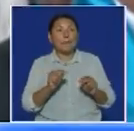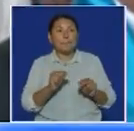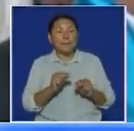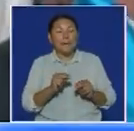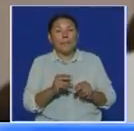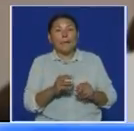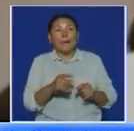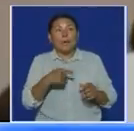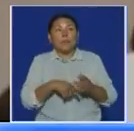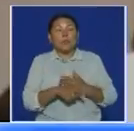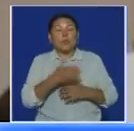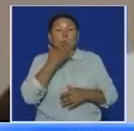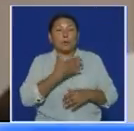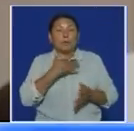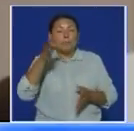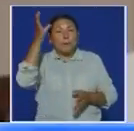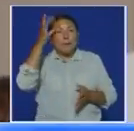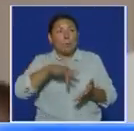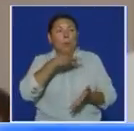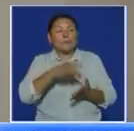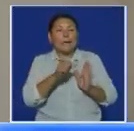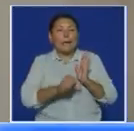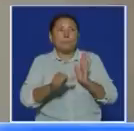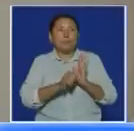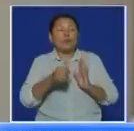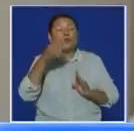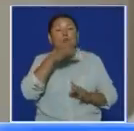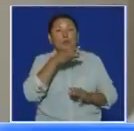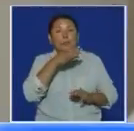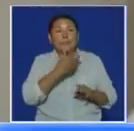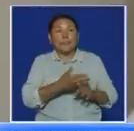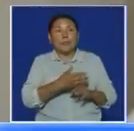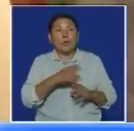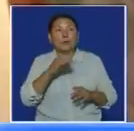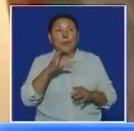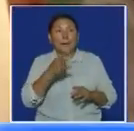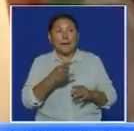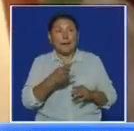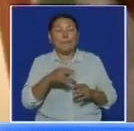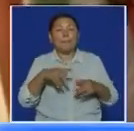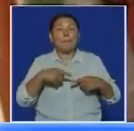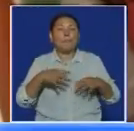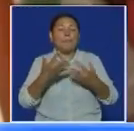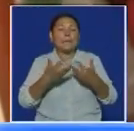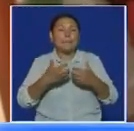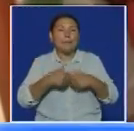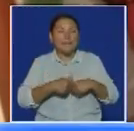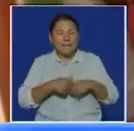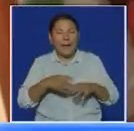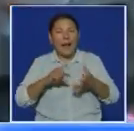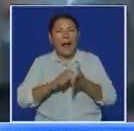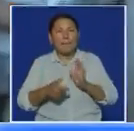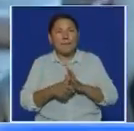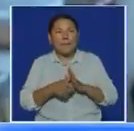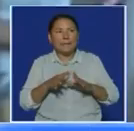мәз-мейрам. Себебі сүйікті білім ордасына 60 жыл. Айтулы күнде колледжде Тұрғай Шонқаловтың атындағы математика кабинеті, Ажар